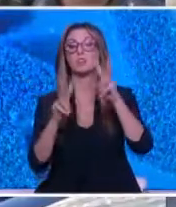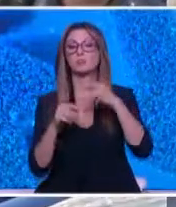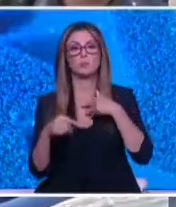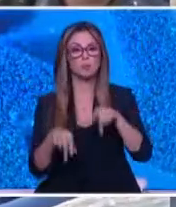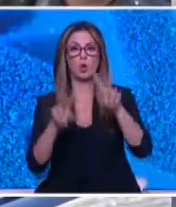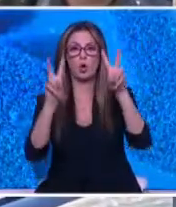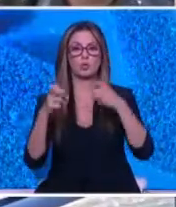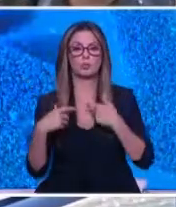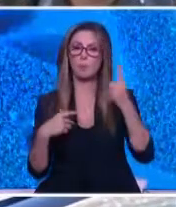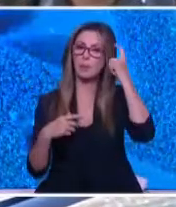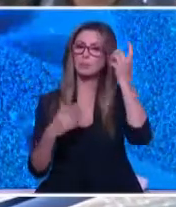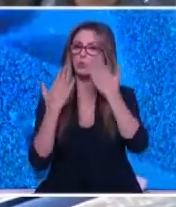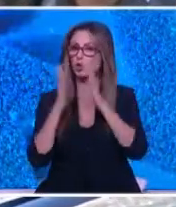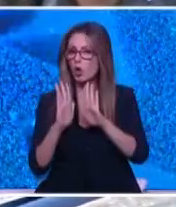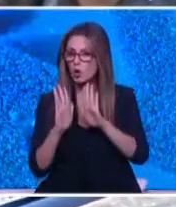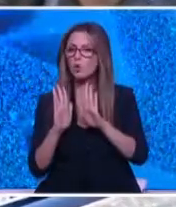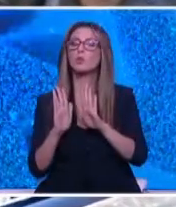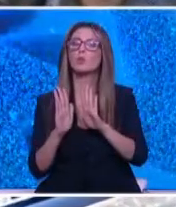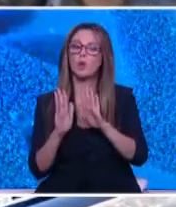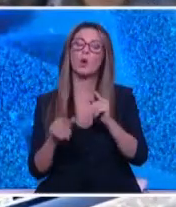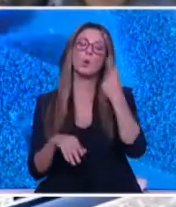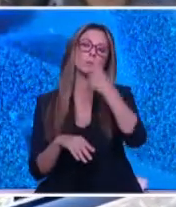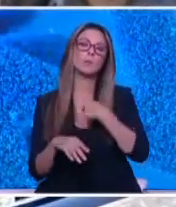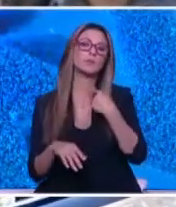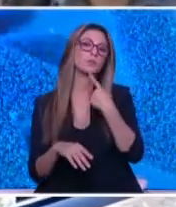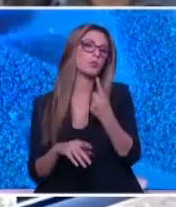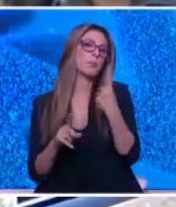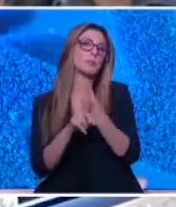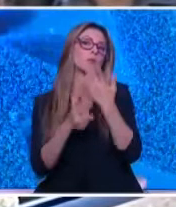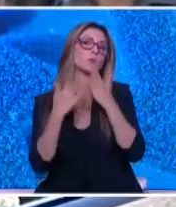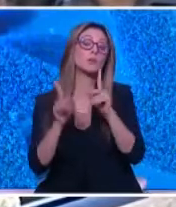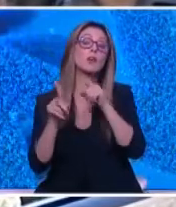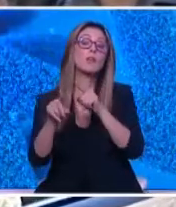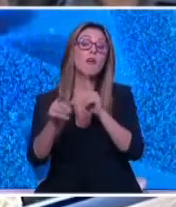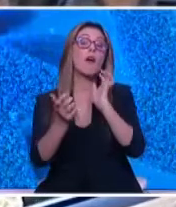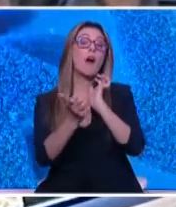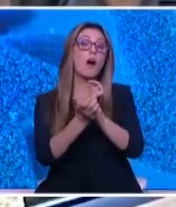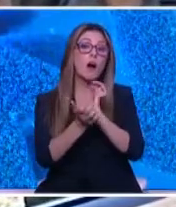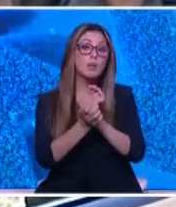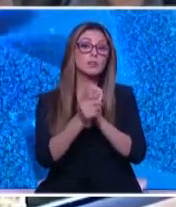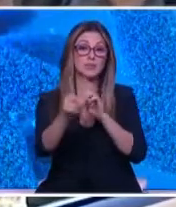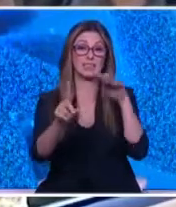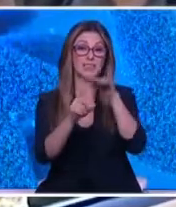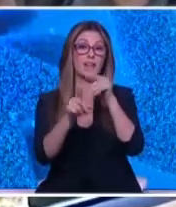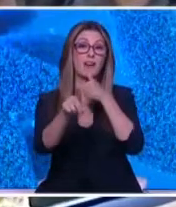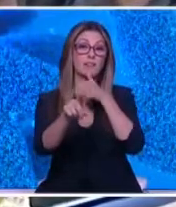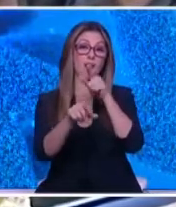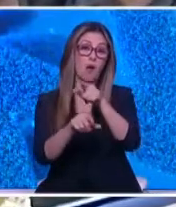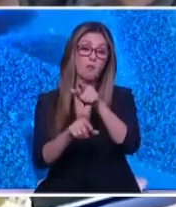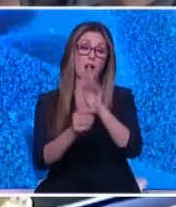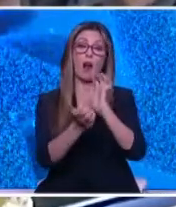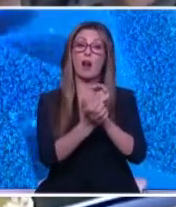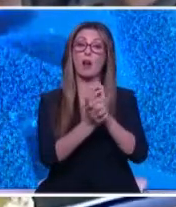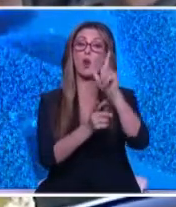bir bilgimiz yok. Dolayısıyla söyleyeceğimiz bir şey de yok diye. Hatta ailenin, yani saldırganın ailesinin